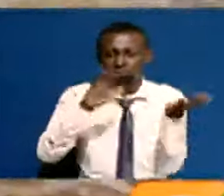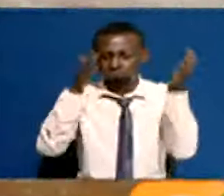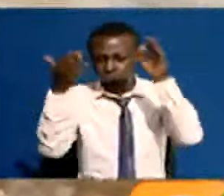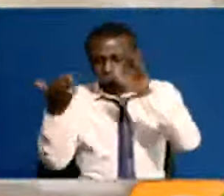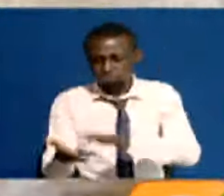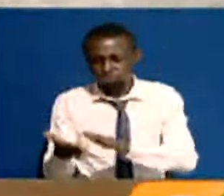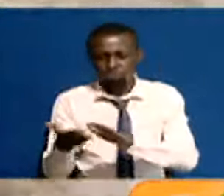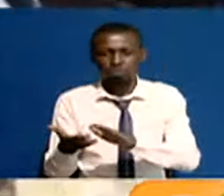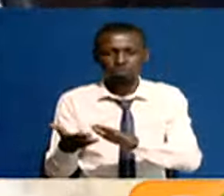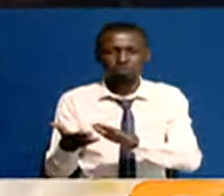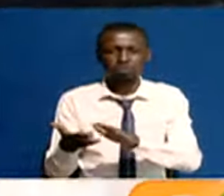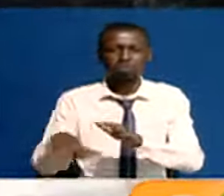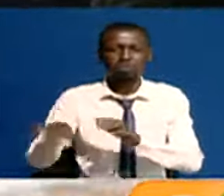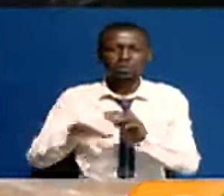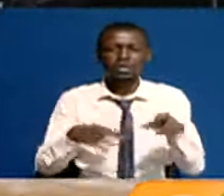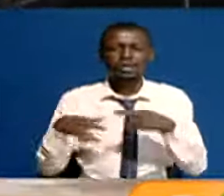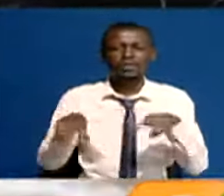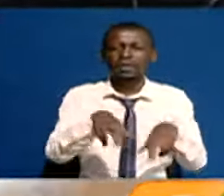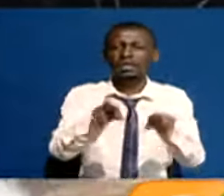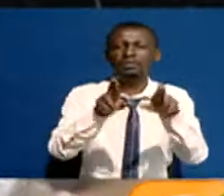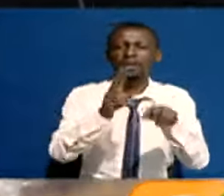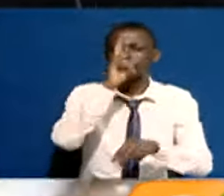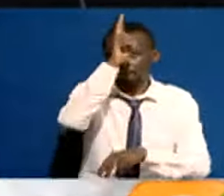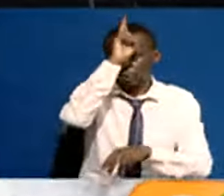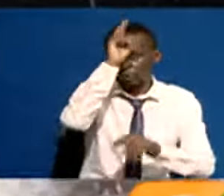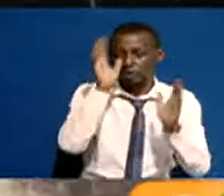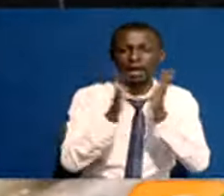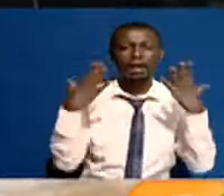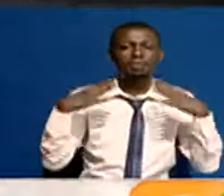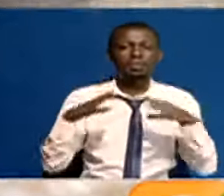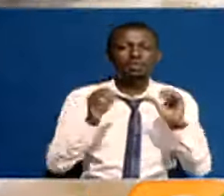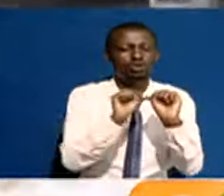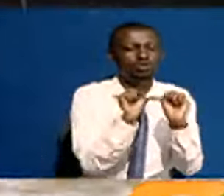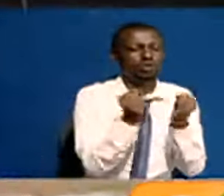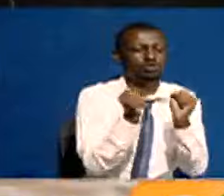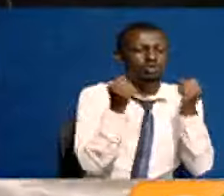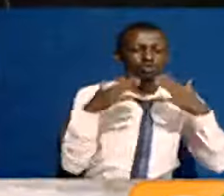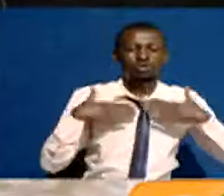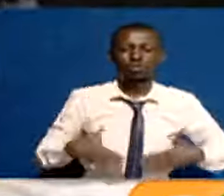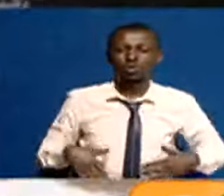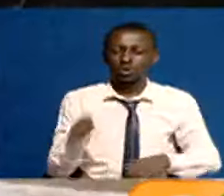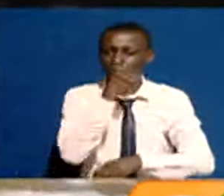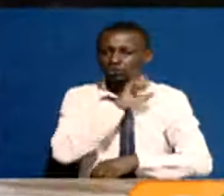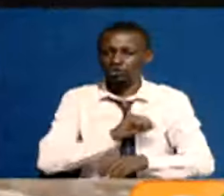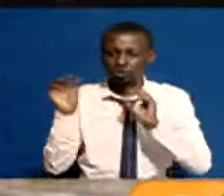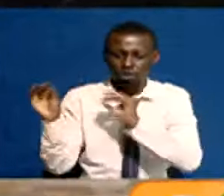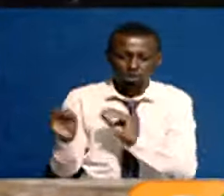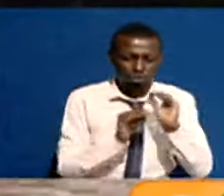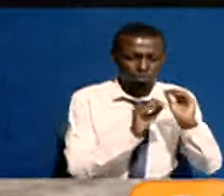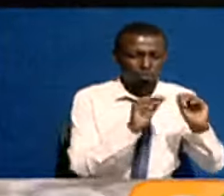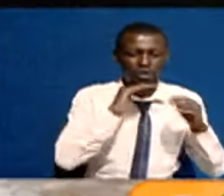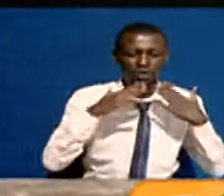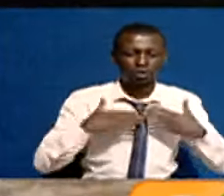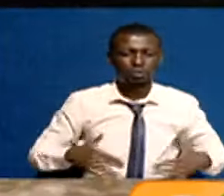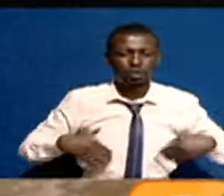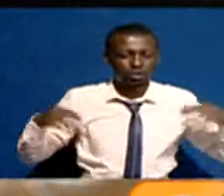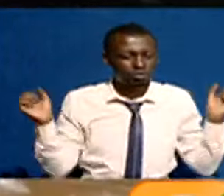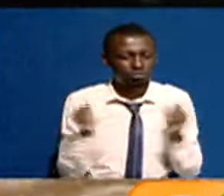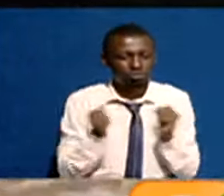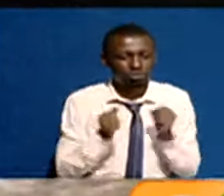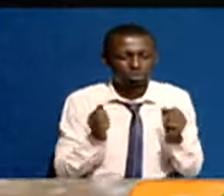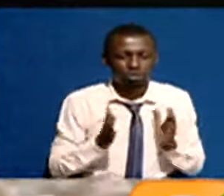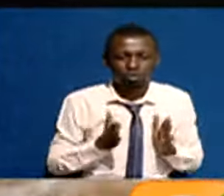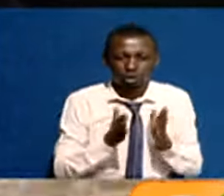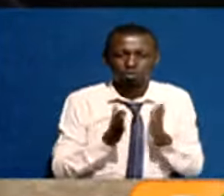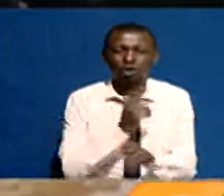kina kirefu mtoni. Polisi na wananchi walifanikiwa kuopoa miili yao na kuihamisha hadi makafani ya hospitali ya